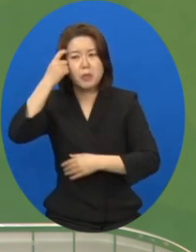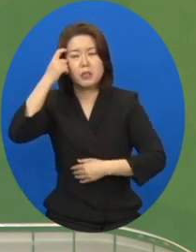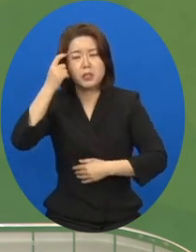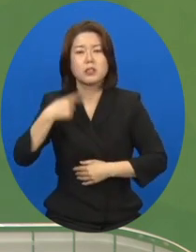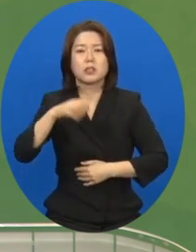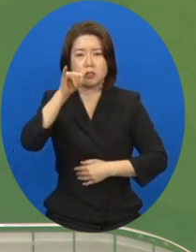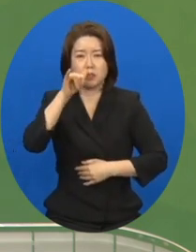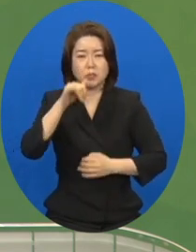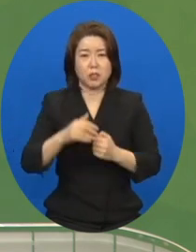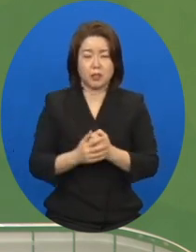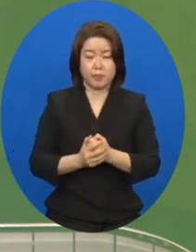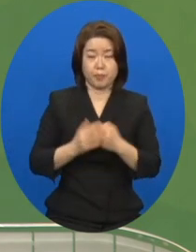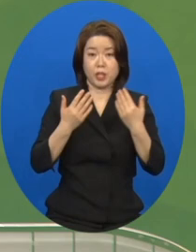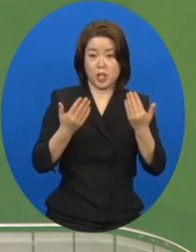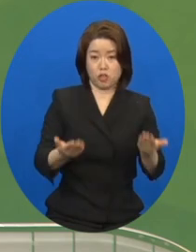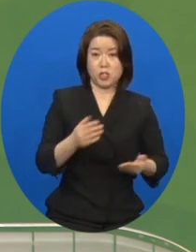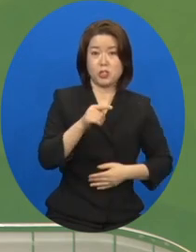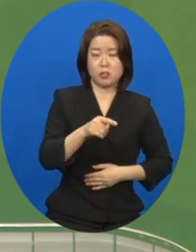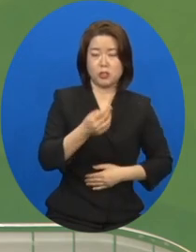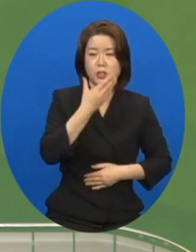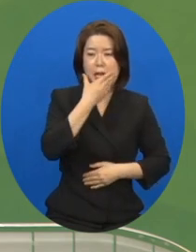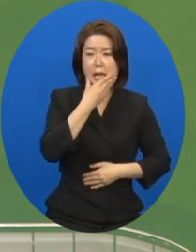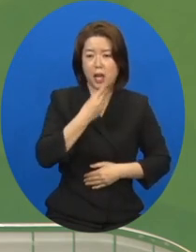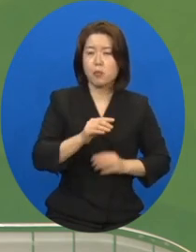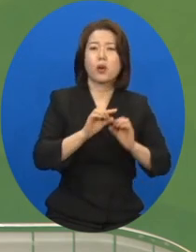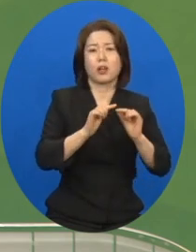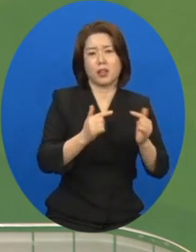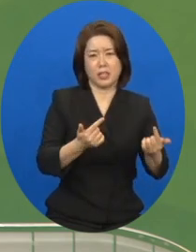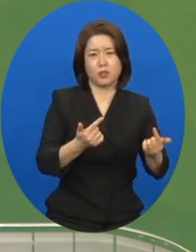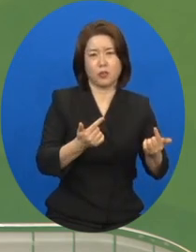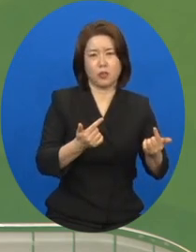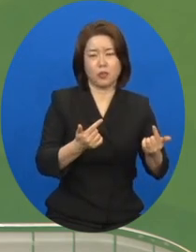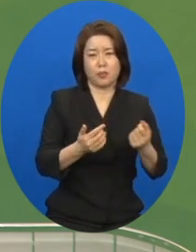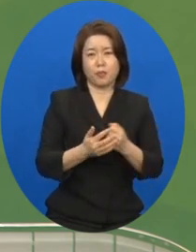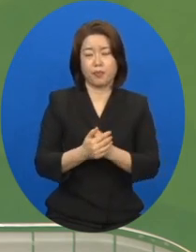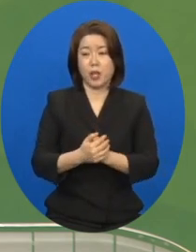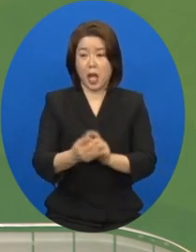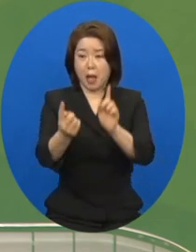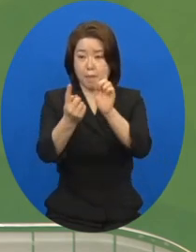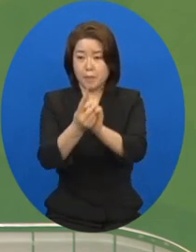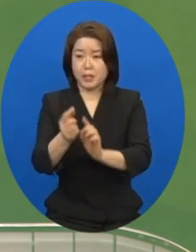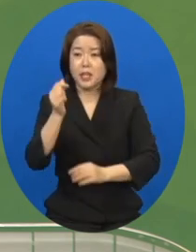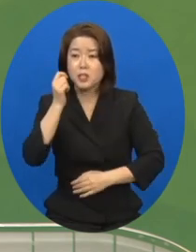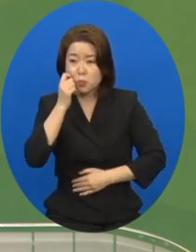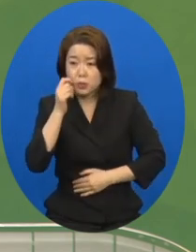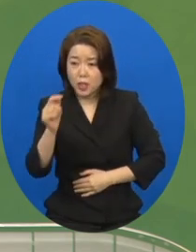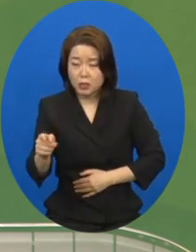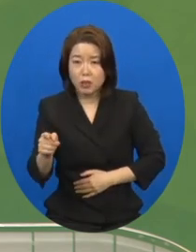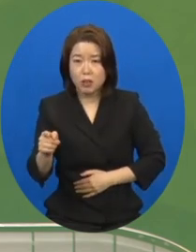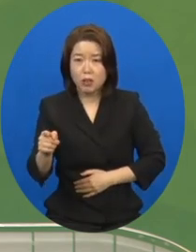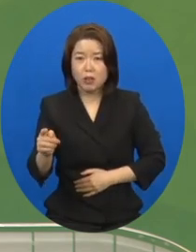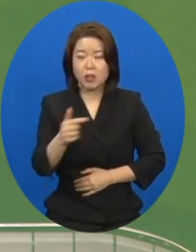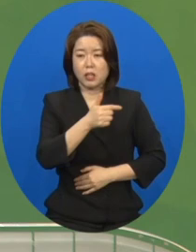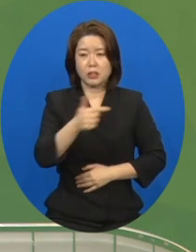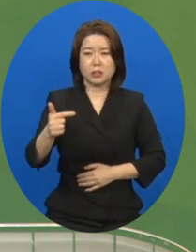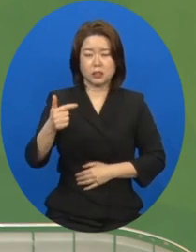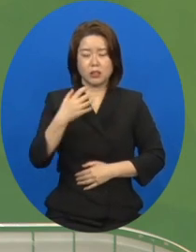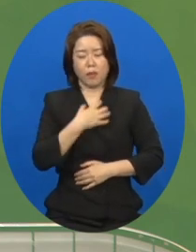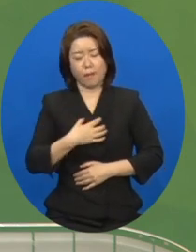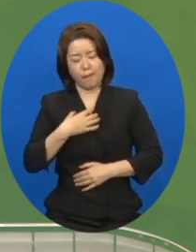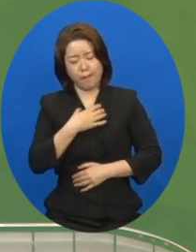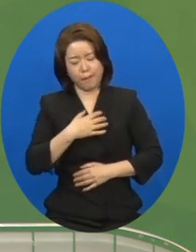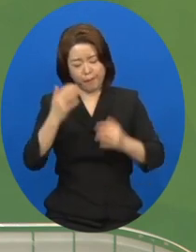쉬는 것이 행복한 게 아니고 만나지 못하는 것이 큰 고통인